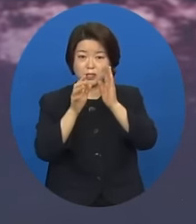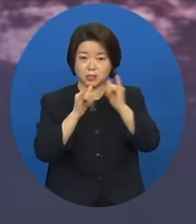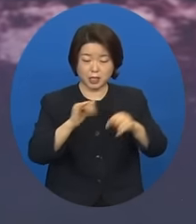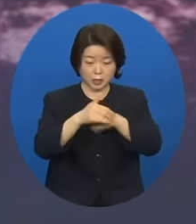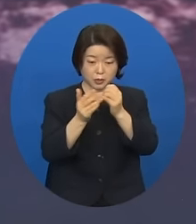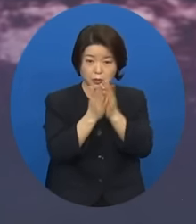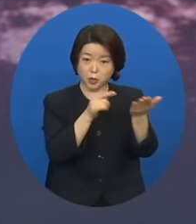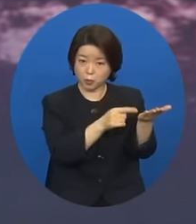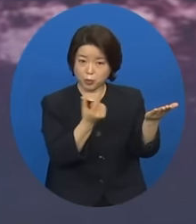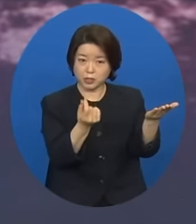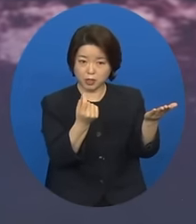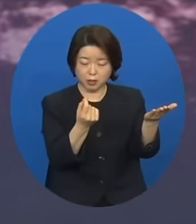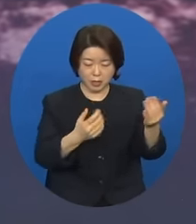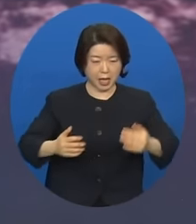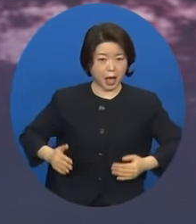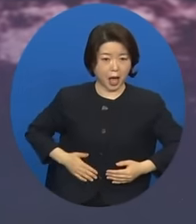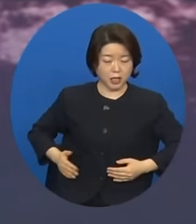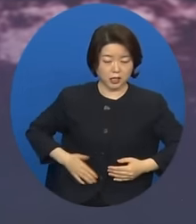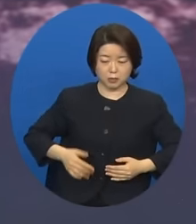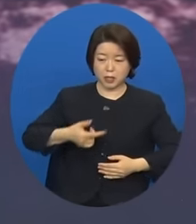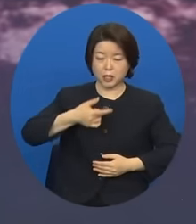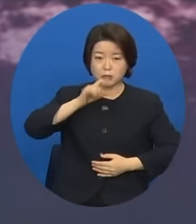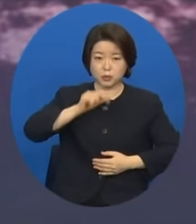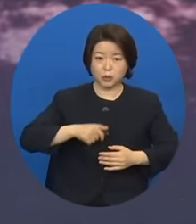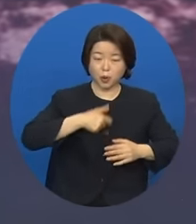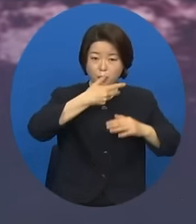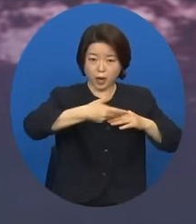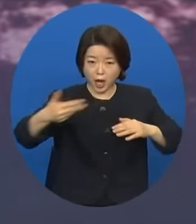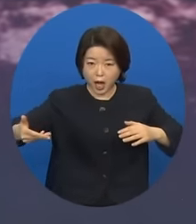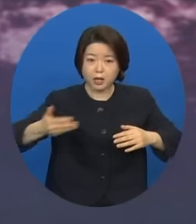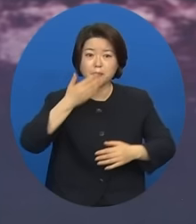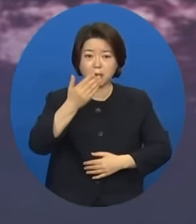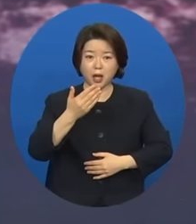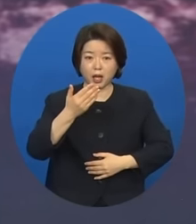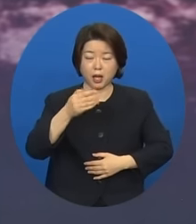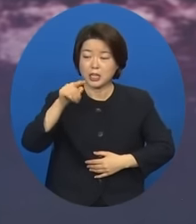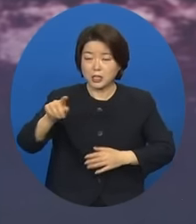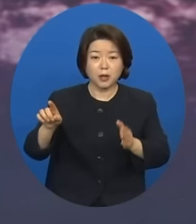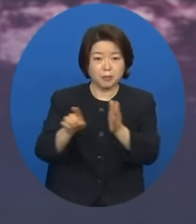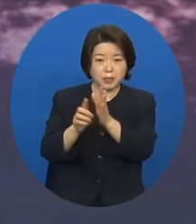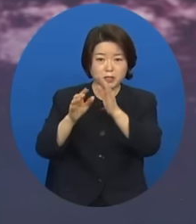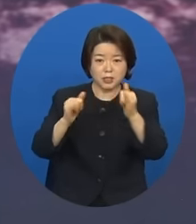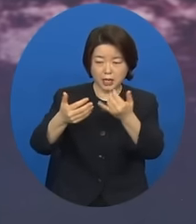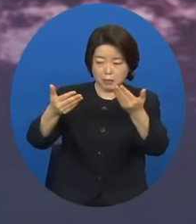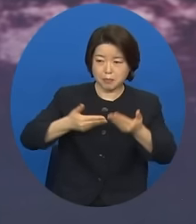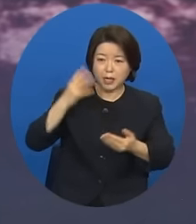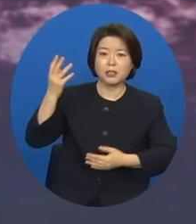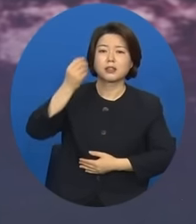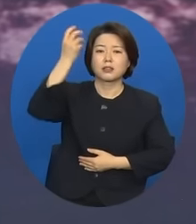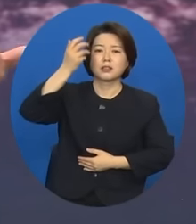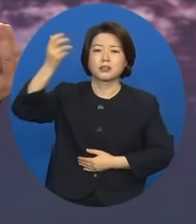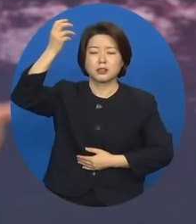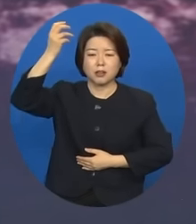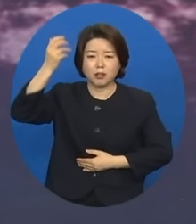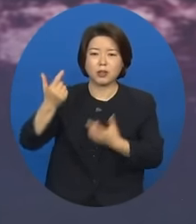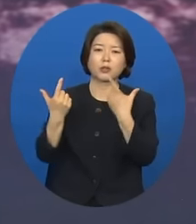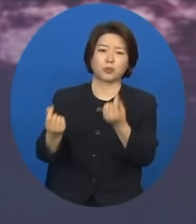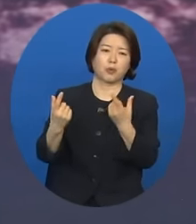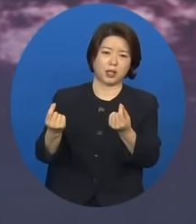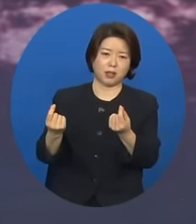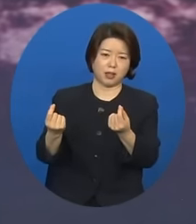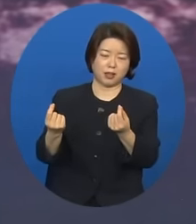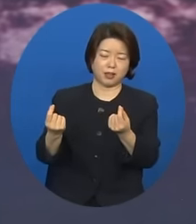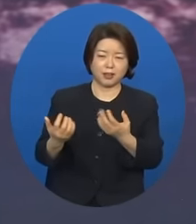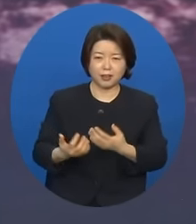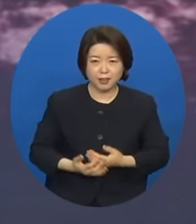이름과 같이 그 배에서 생수의 강이 흘러나오리라이는 그를 믿는 자들이 받을 뭐예요 성령을 가르킨 것이다